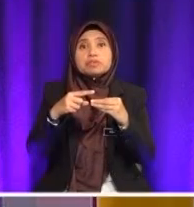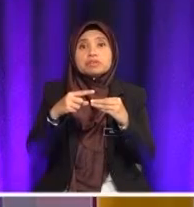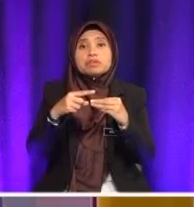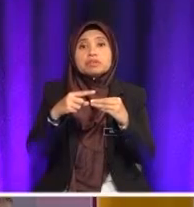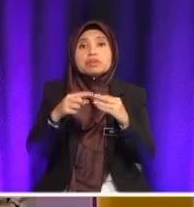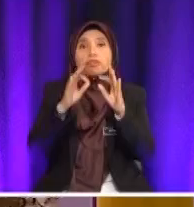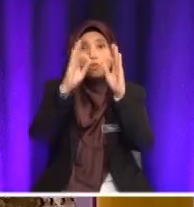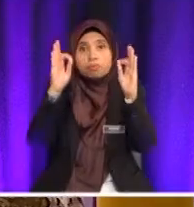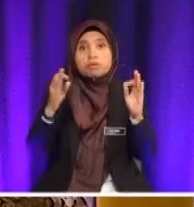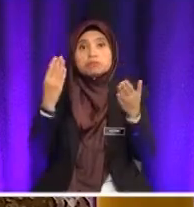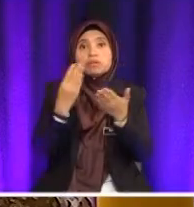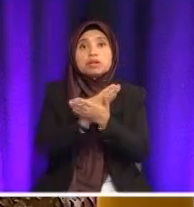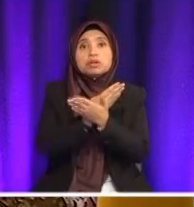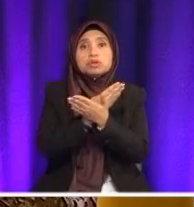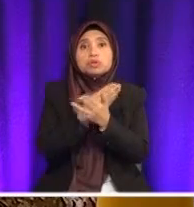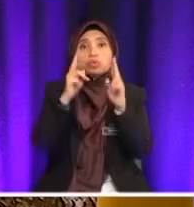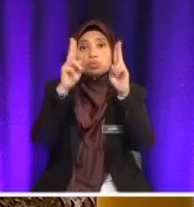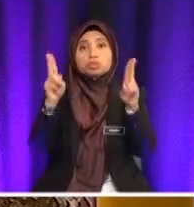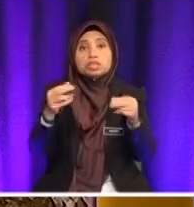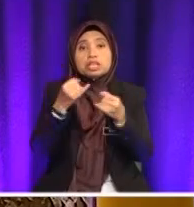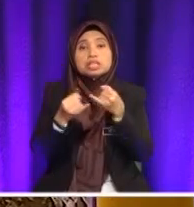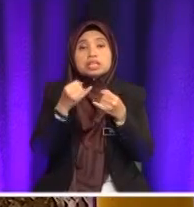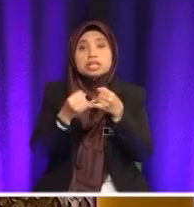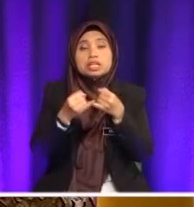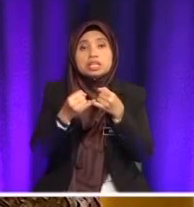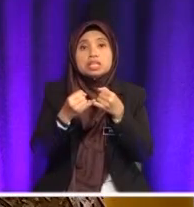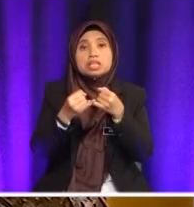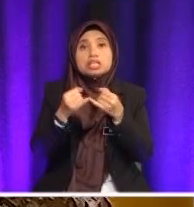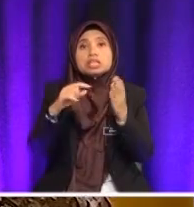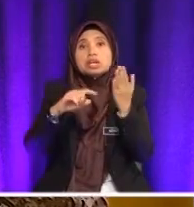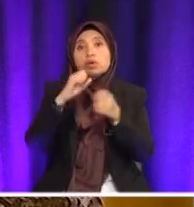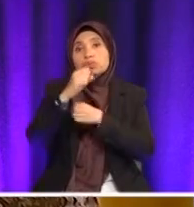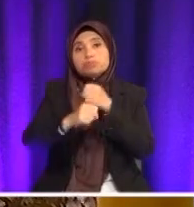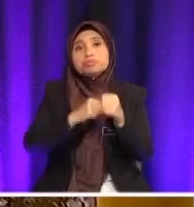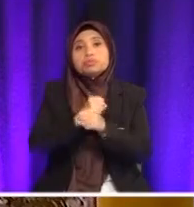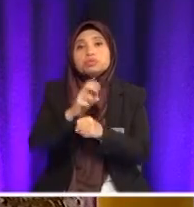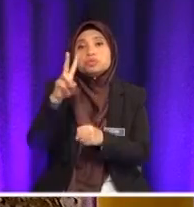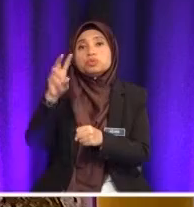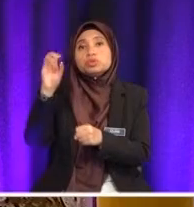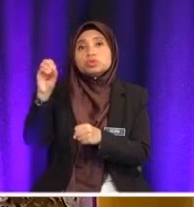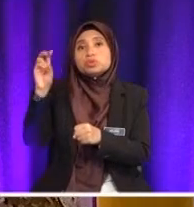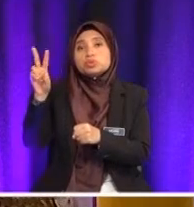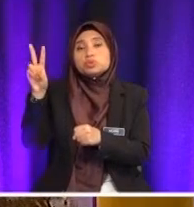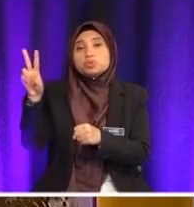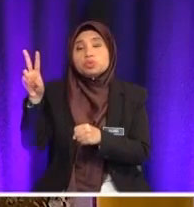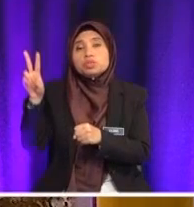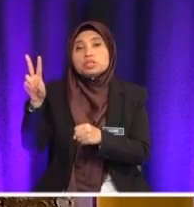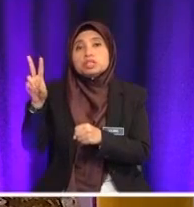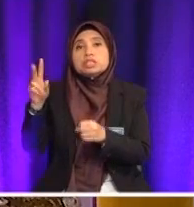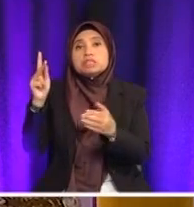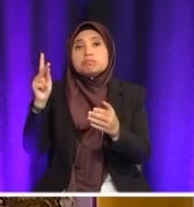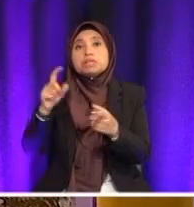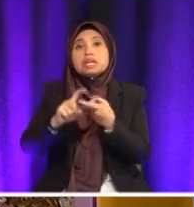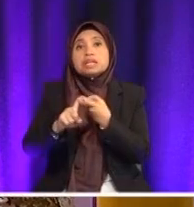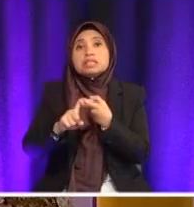pompa baru ujian akhir sesi Academy mulai 2022 di mana dia berkaitan dengan mata pelajaran geografi